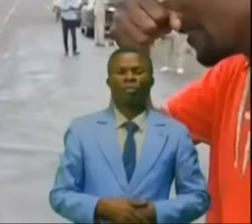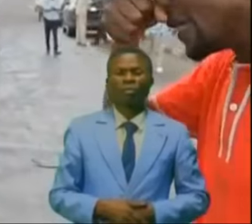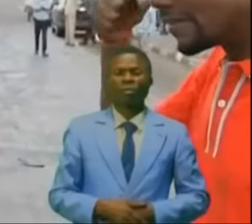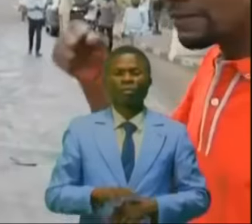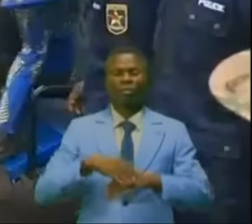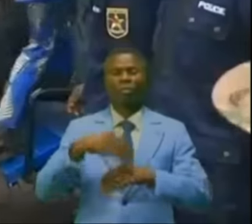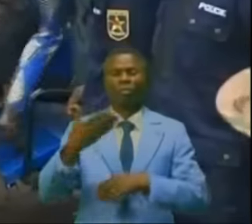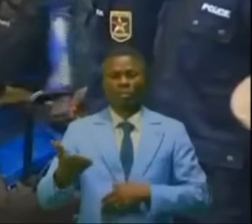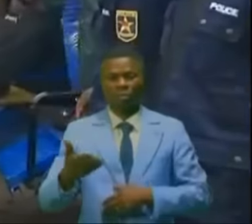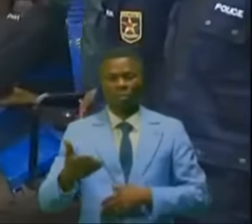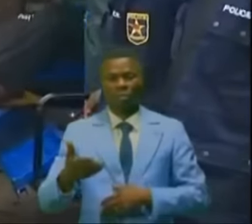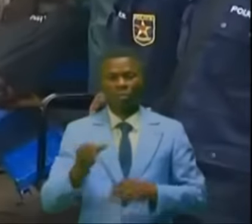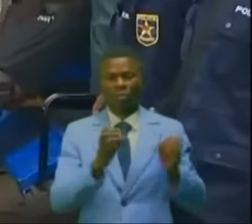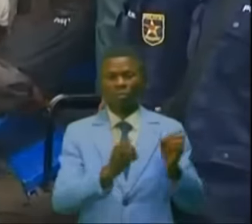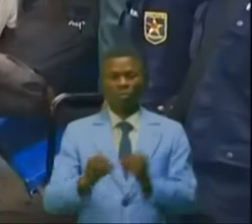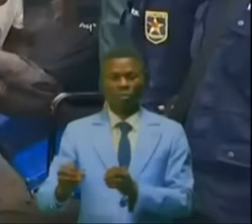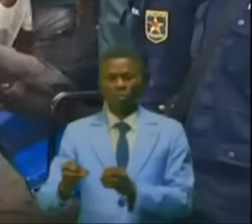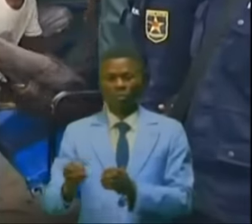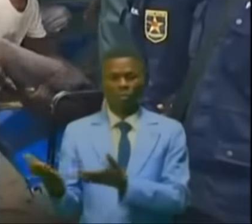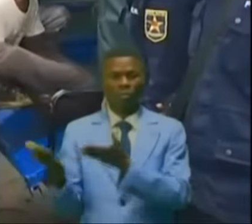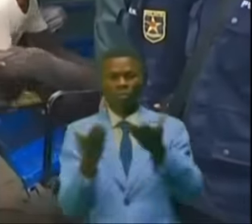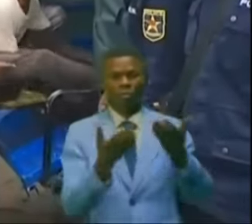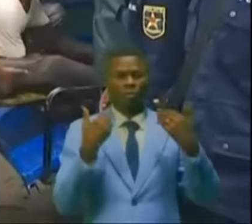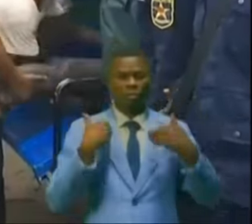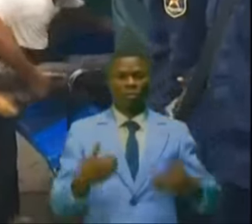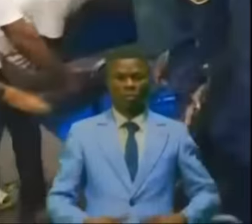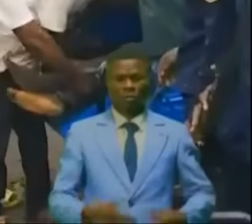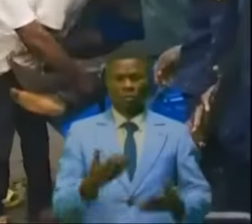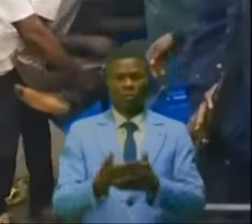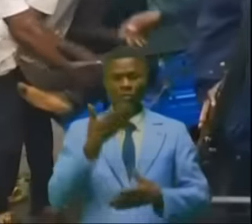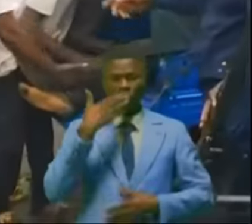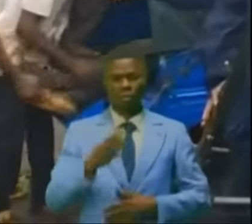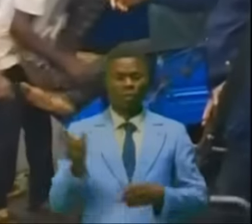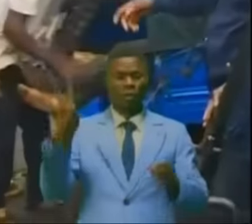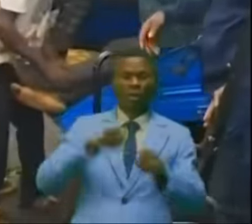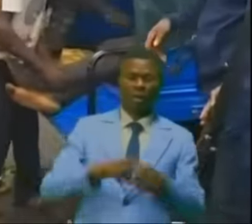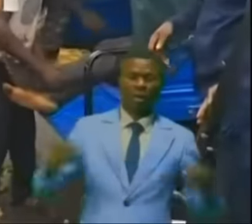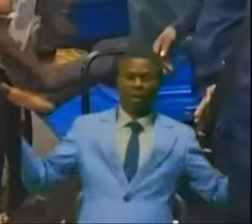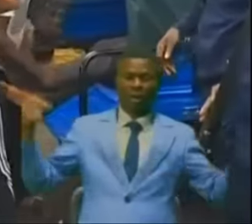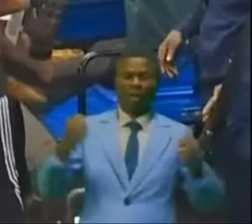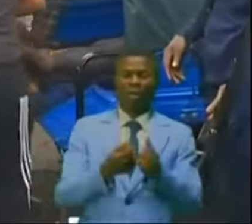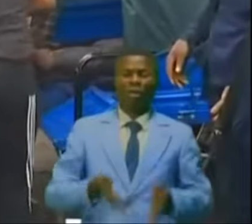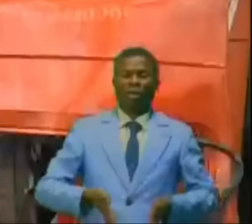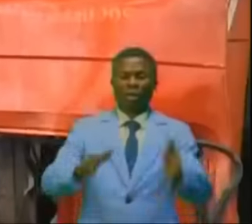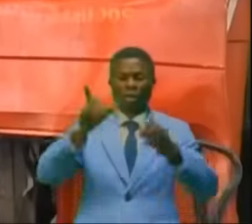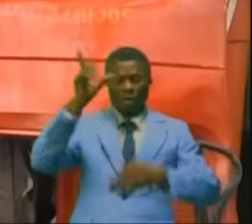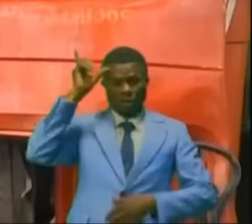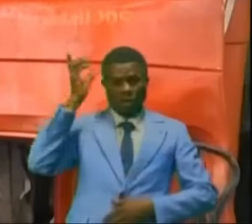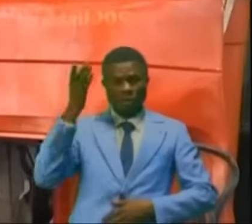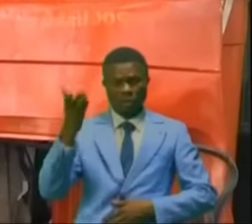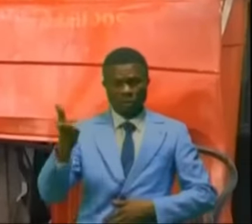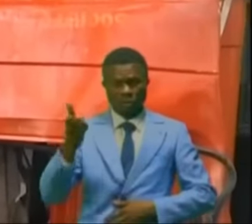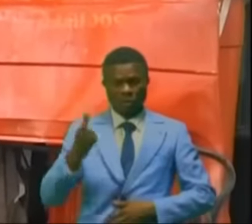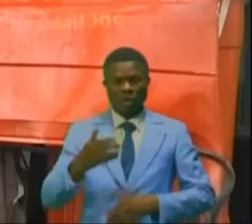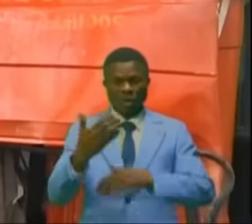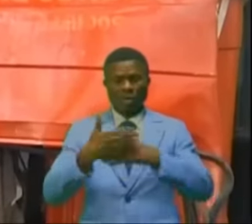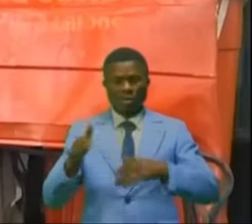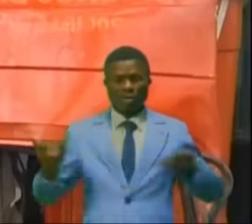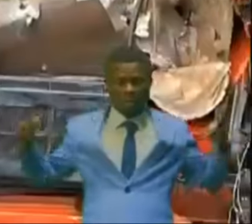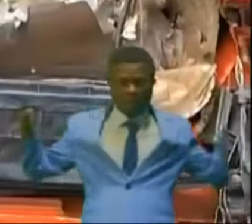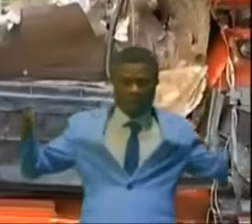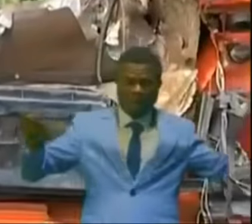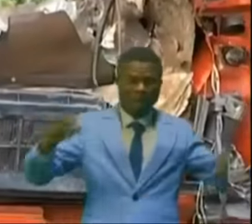Après avoir organisé l'évacuation des corps sans vie des victimes de l'accident survenu sur le boulevard Lumumba au niveau de l'aéroport